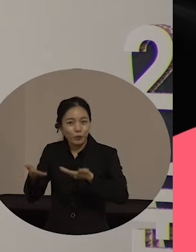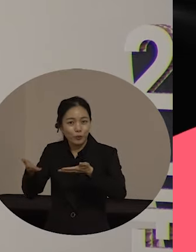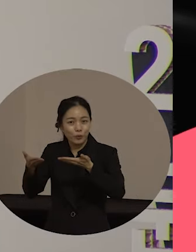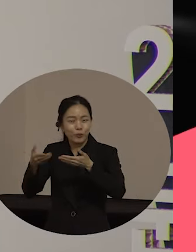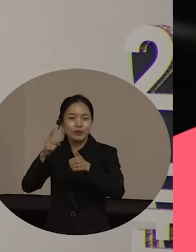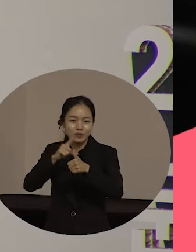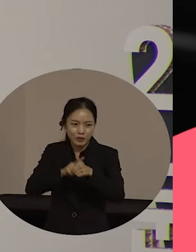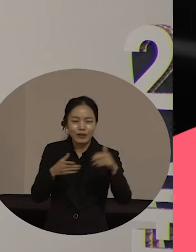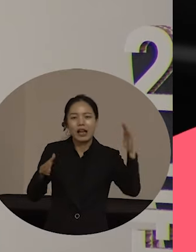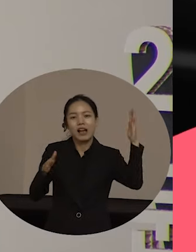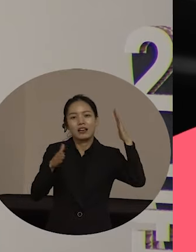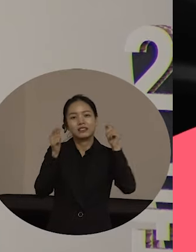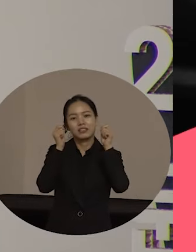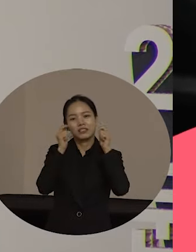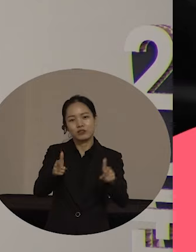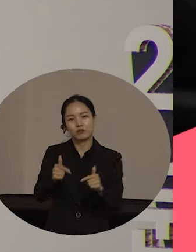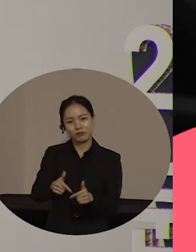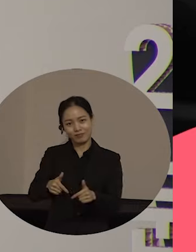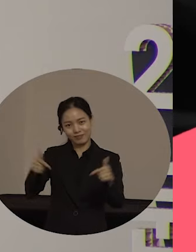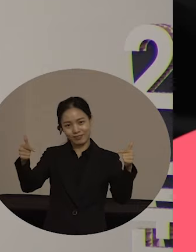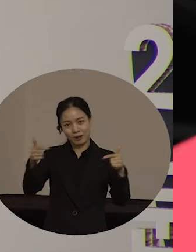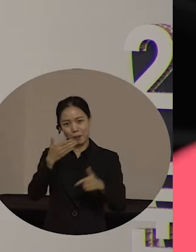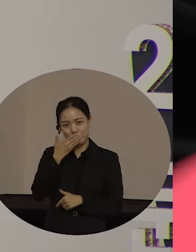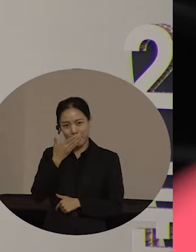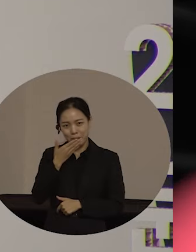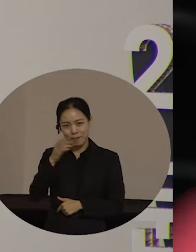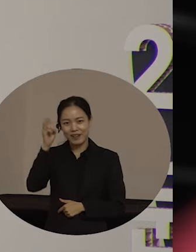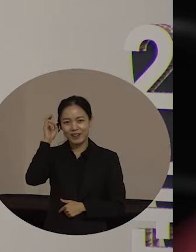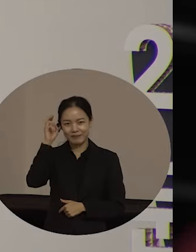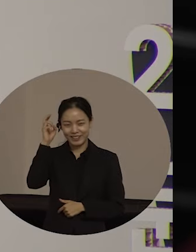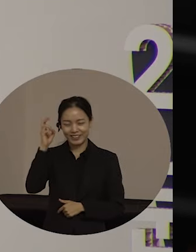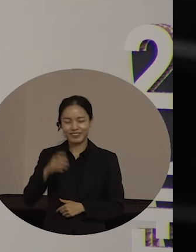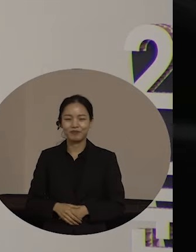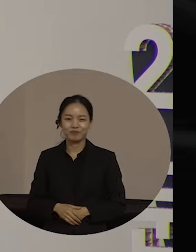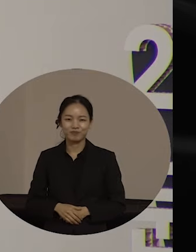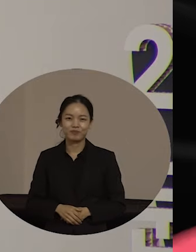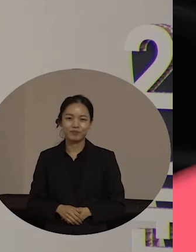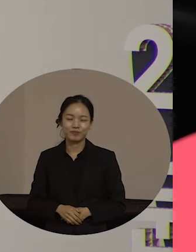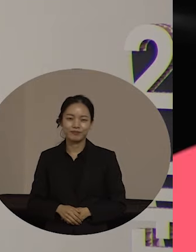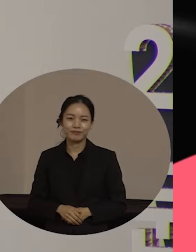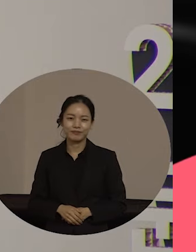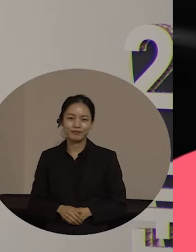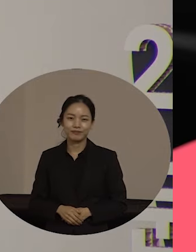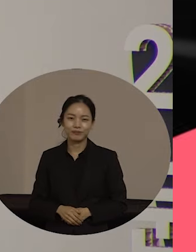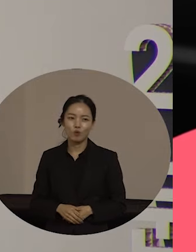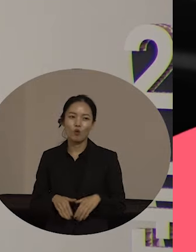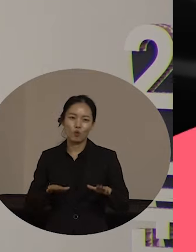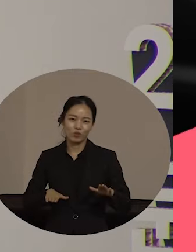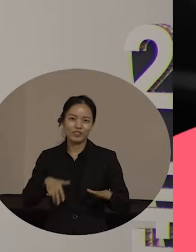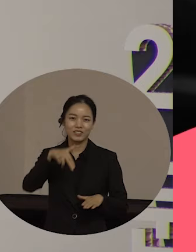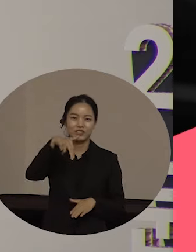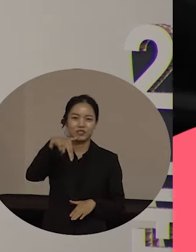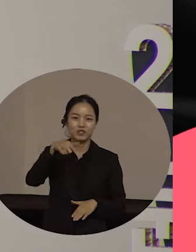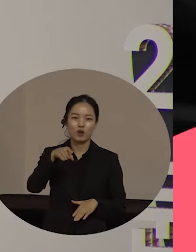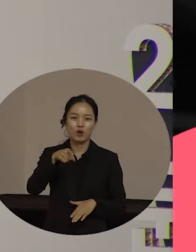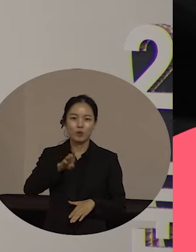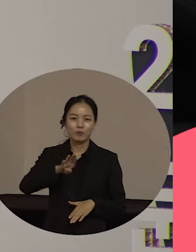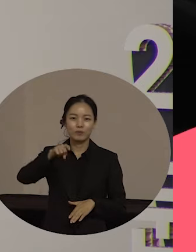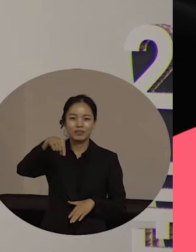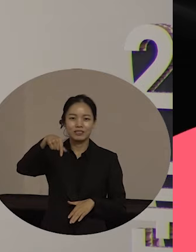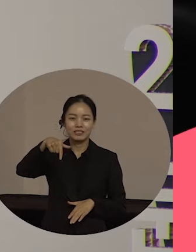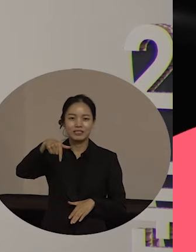기회를 가지기 위한 하나의 기초가 아니었나 생각을 하면서 오늘 접근성에 대한 굉장히 어려운 거지만